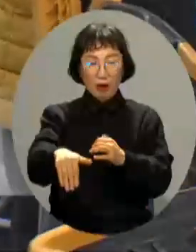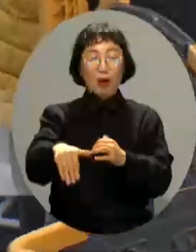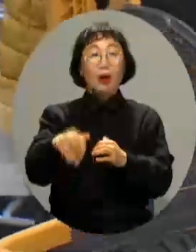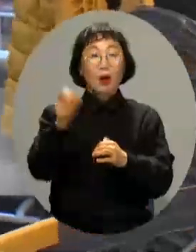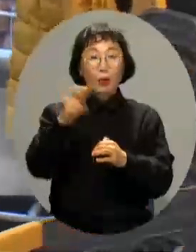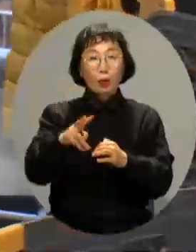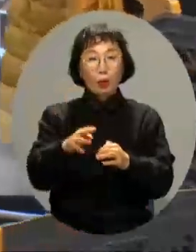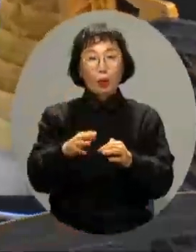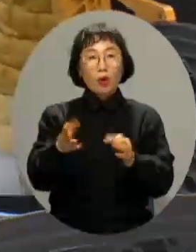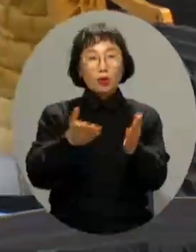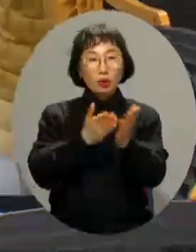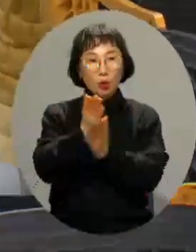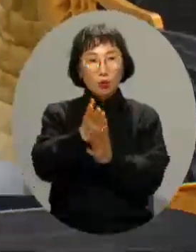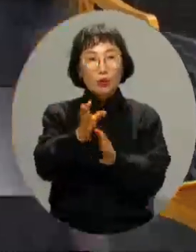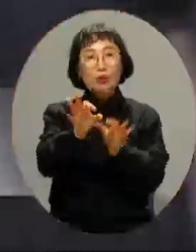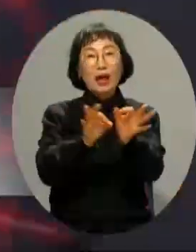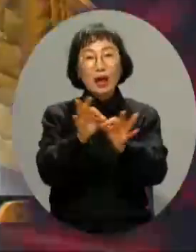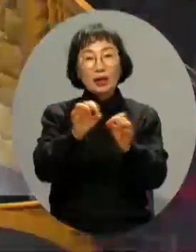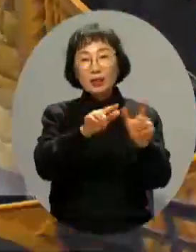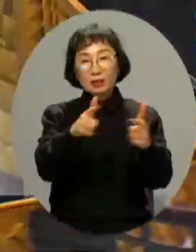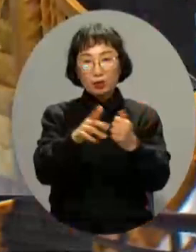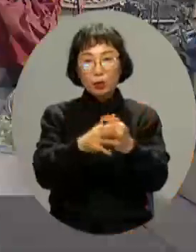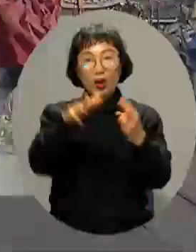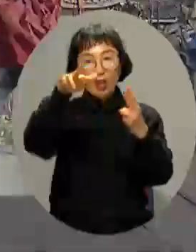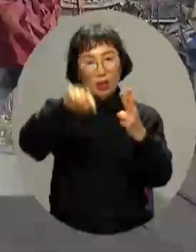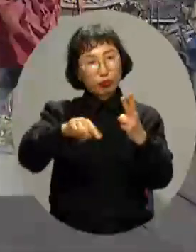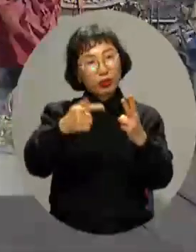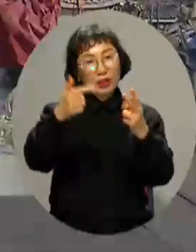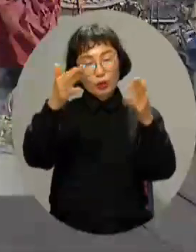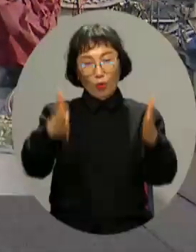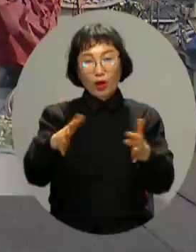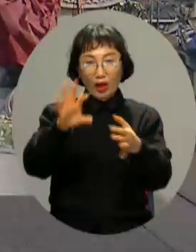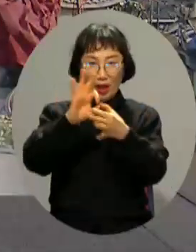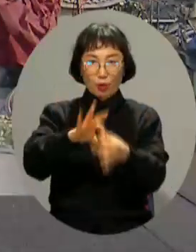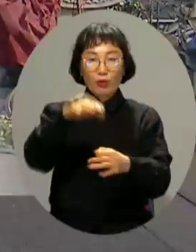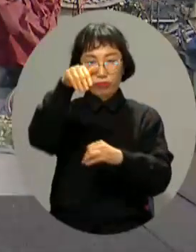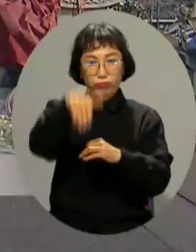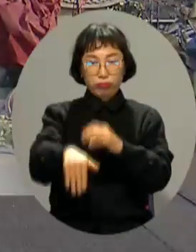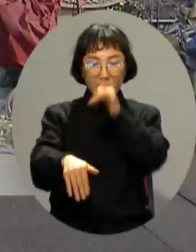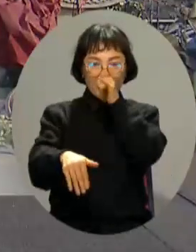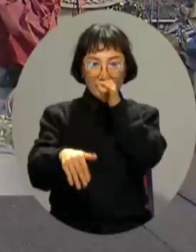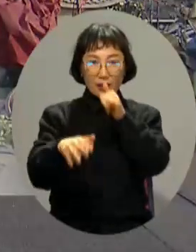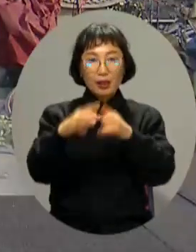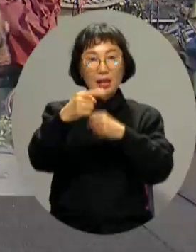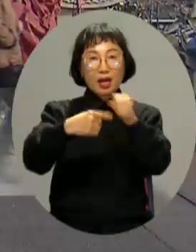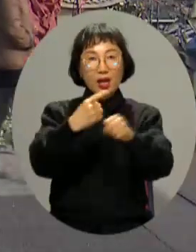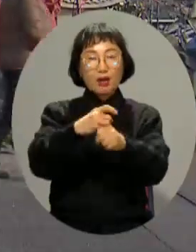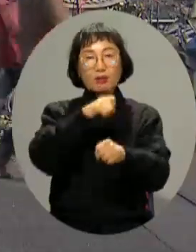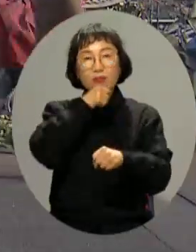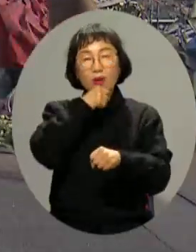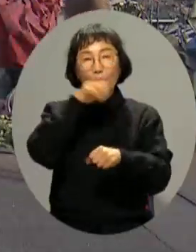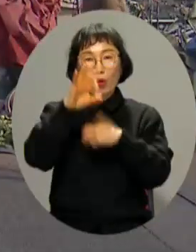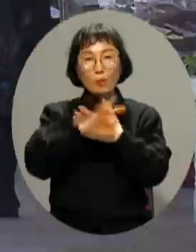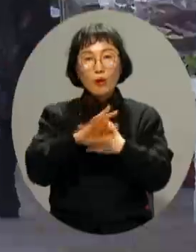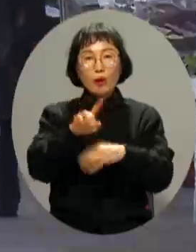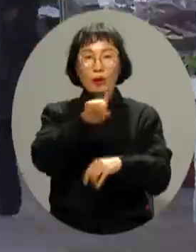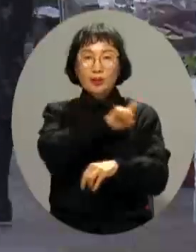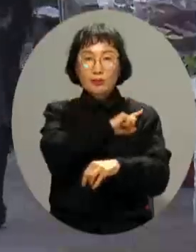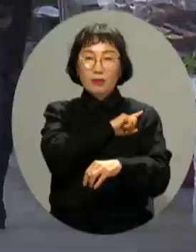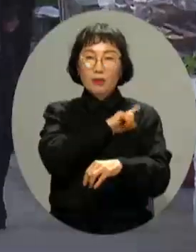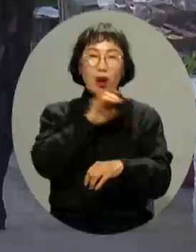성장세였던 전문 소매점 매출도 2분기 연속 하락했습니다. 전북의 연간 성적표는 훨씬